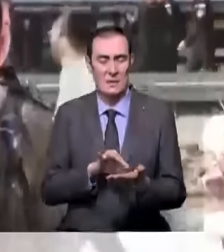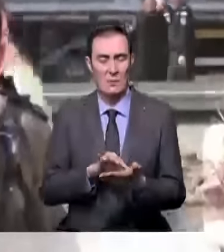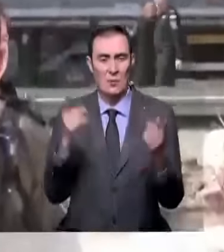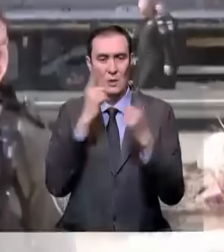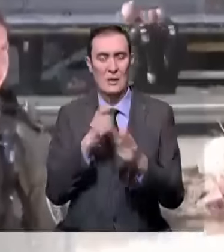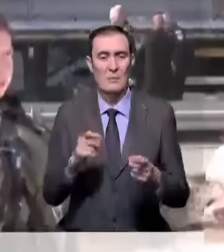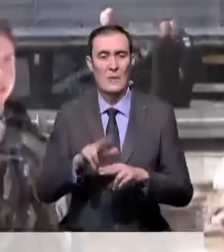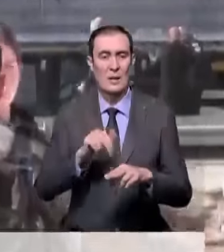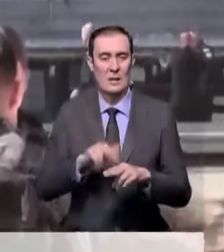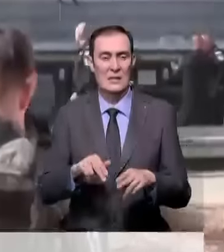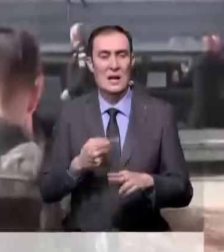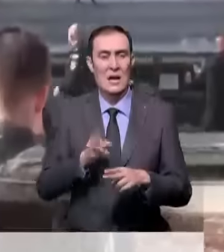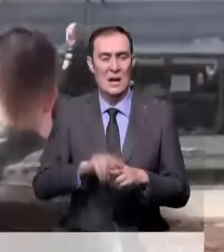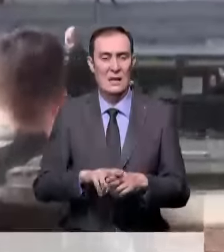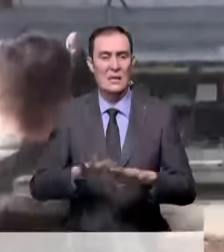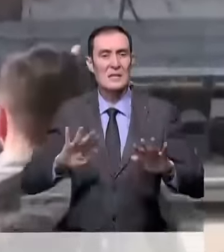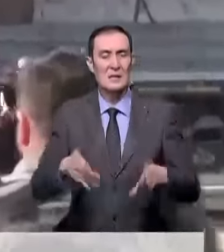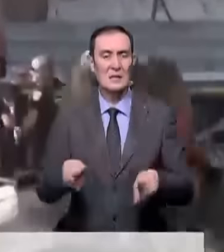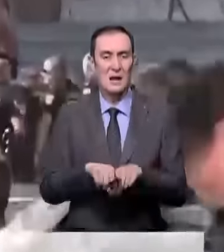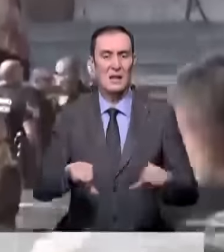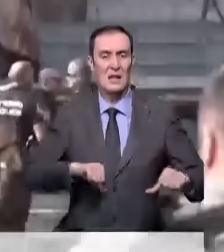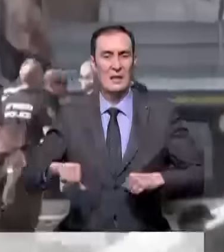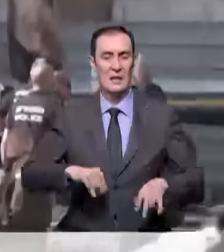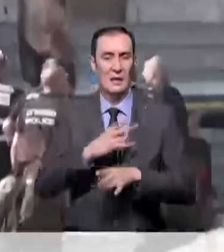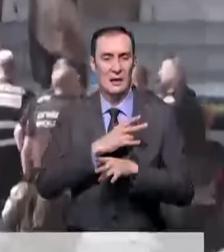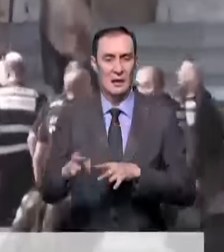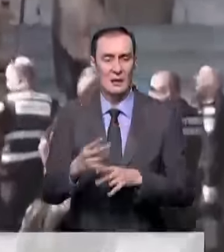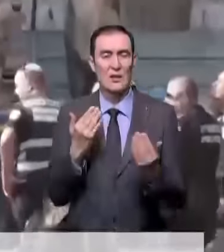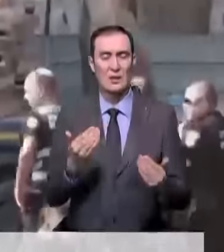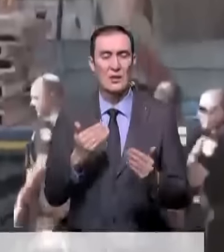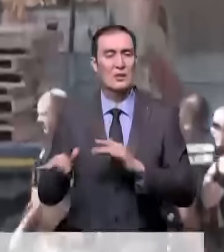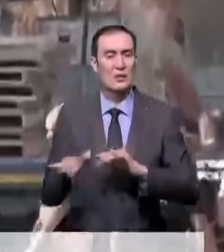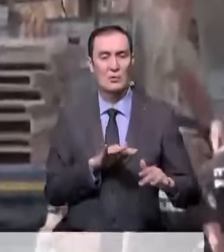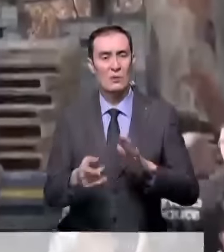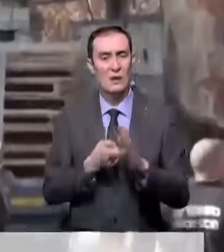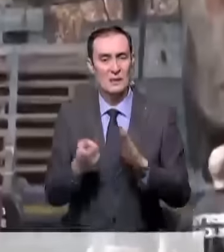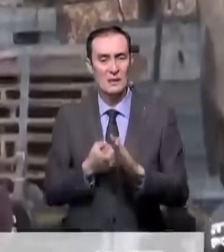данным издания, полиция расценивает инцидент как теракт. Идет расследование.